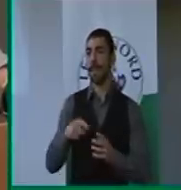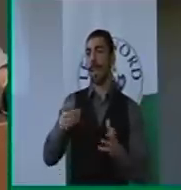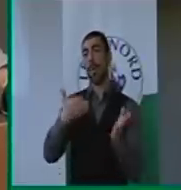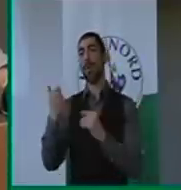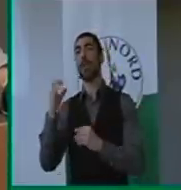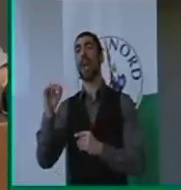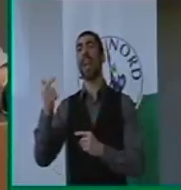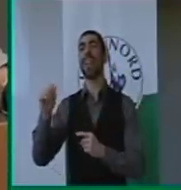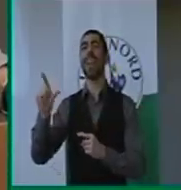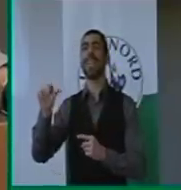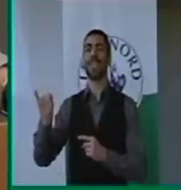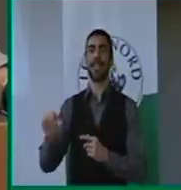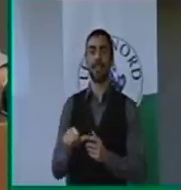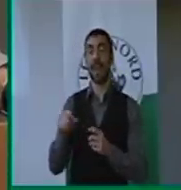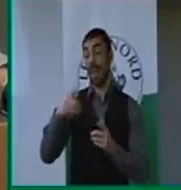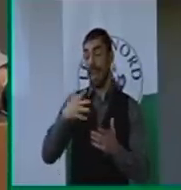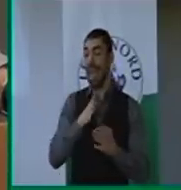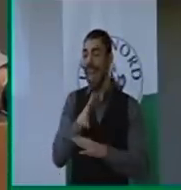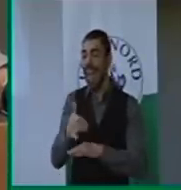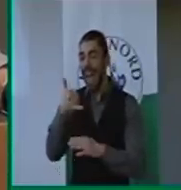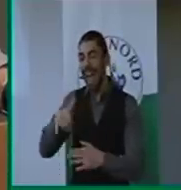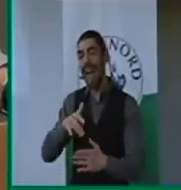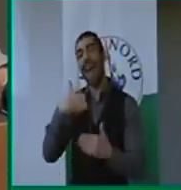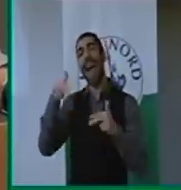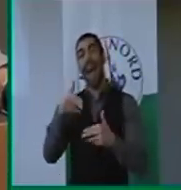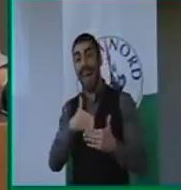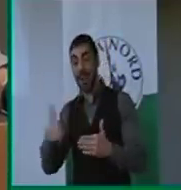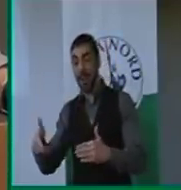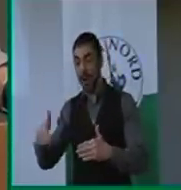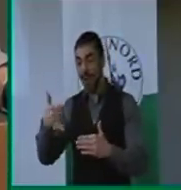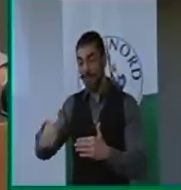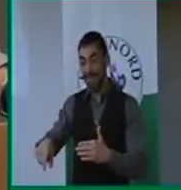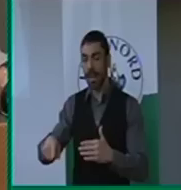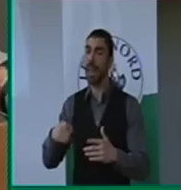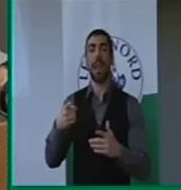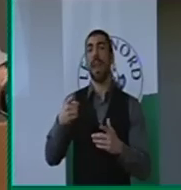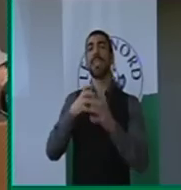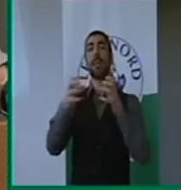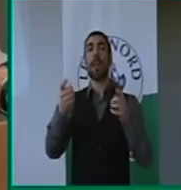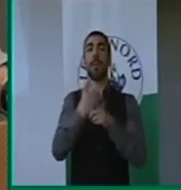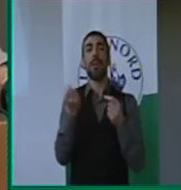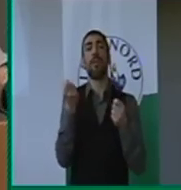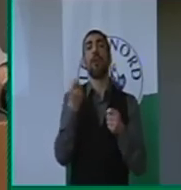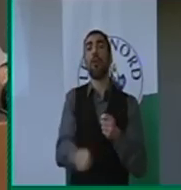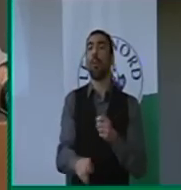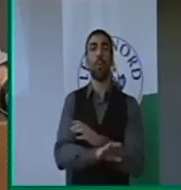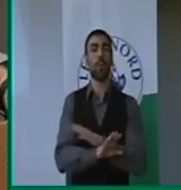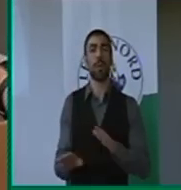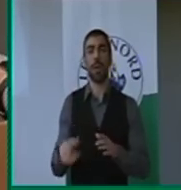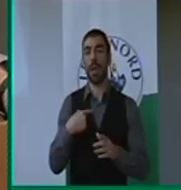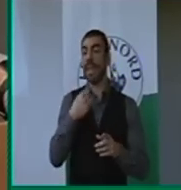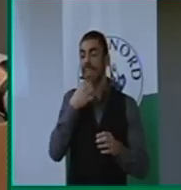quanti di voi lo sanno però entro la fine dell'anno hanno annunciato che il nostro stabilimento chiuderà E verremmo dislocati in